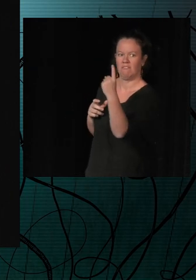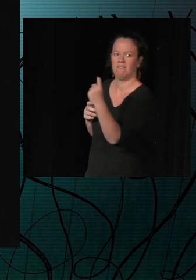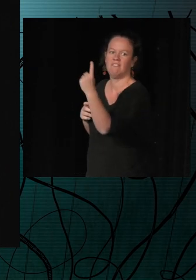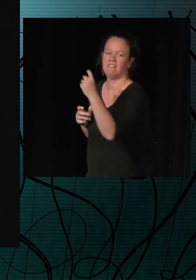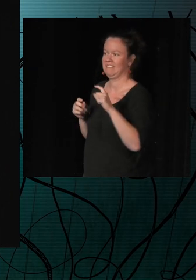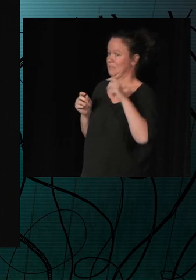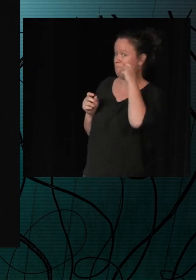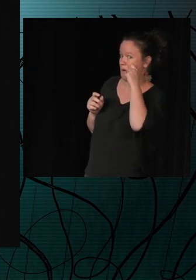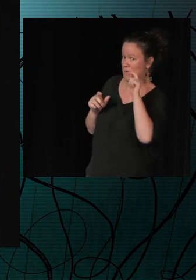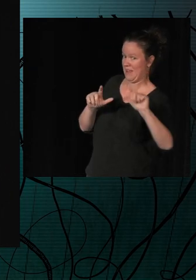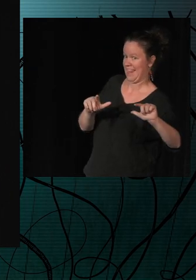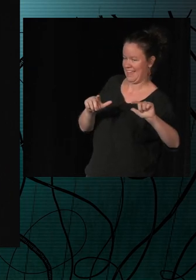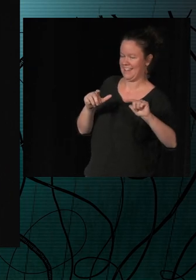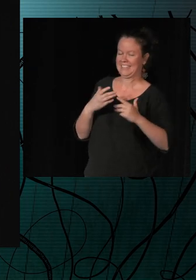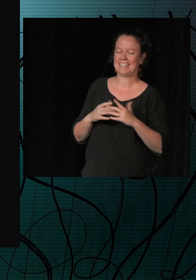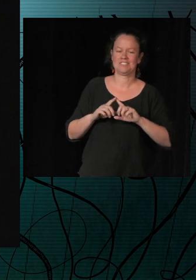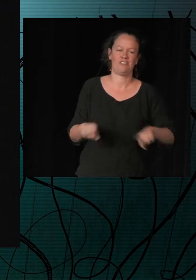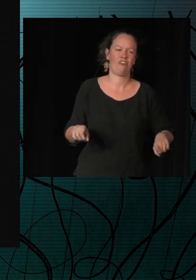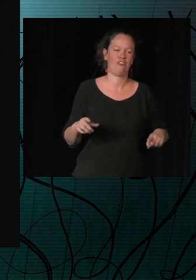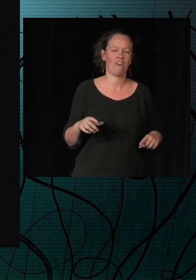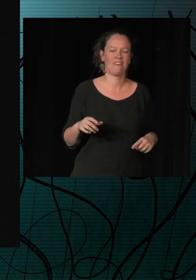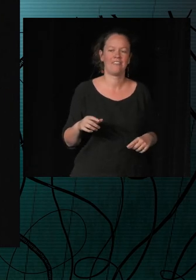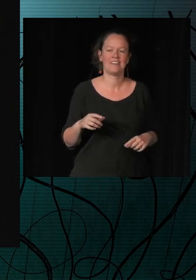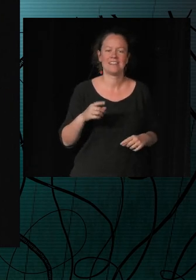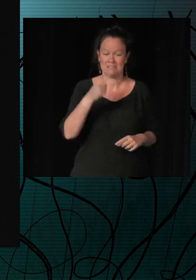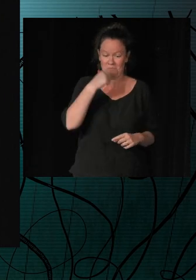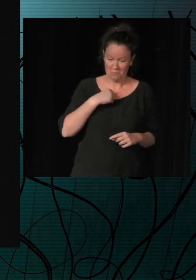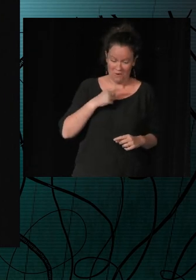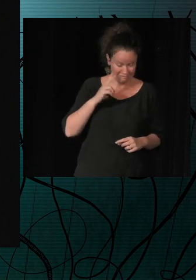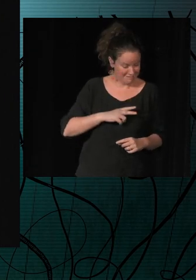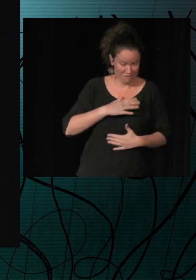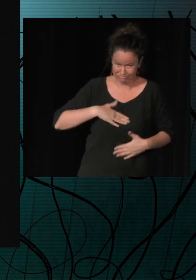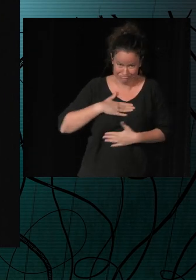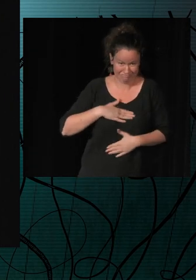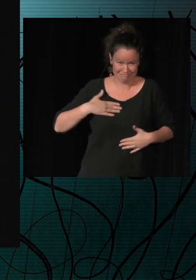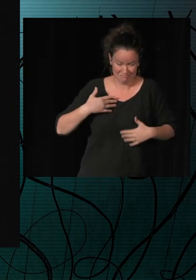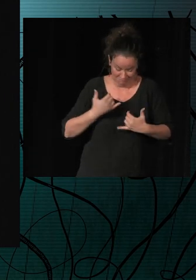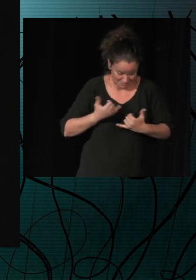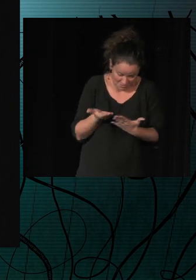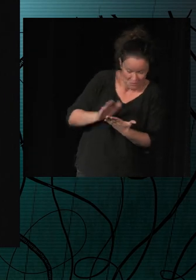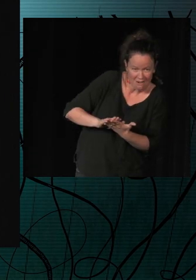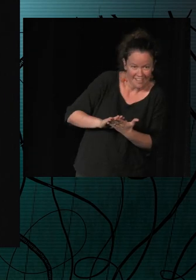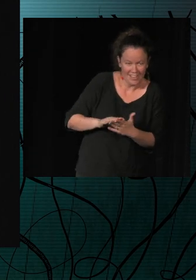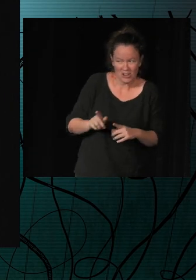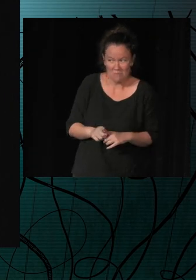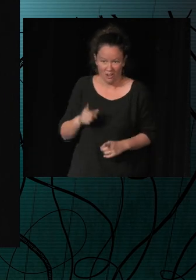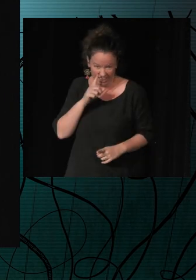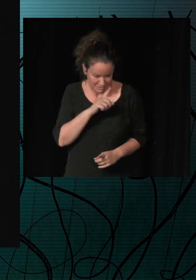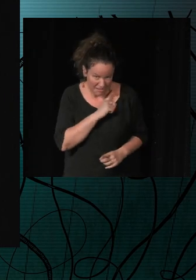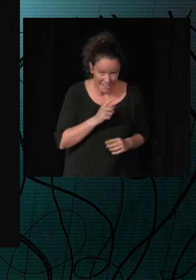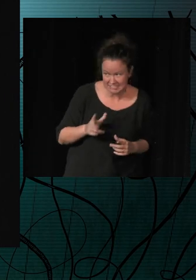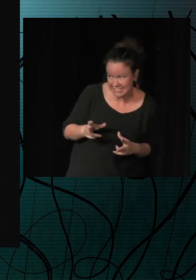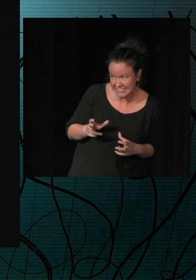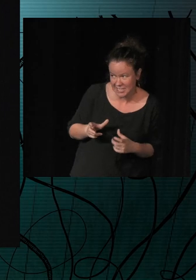là je dirais que c'était vraiment différent parce qu'il y avait un côté qui était super divertissant pour moi j'avais presque envie là justement de provoquer encore plus de situations dans ce